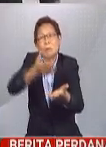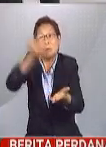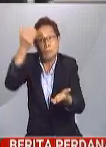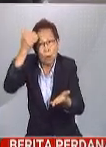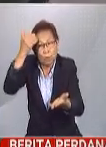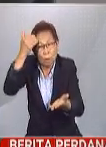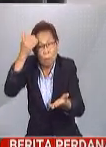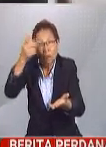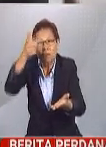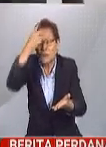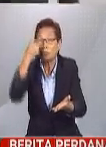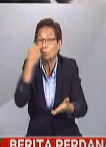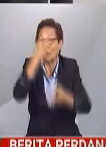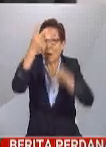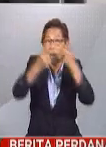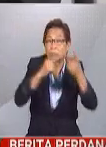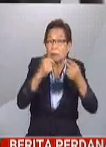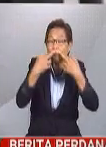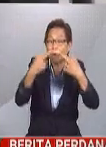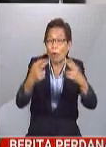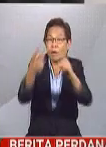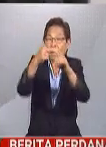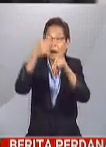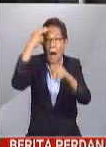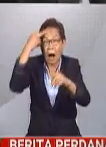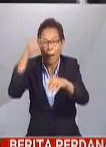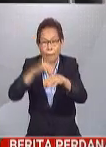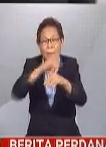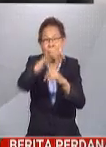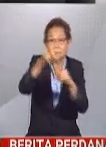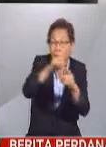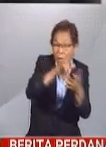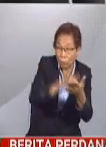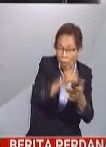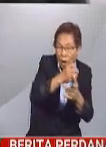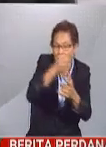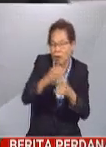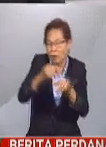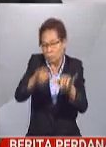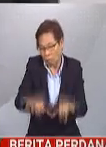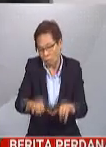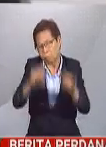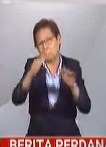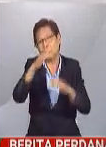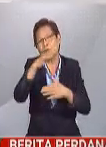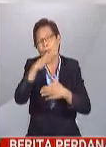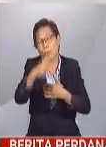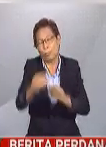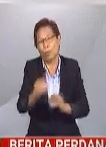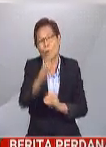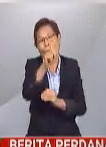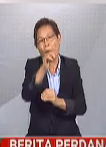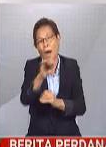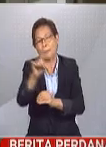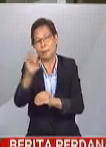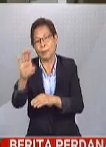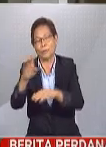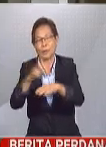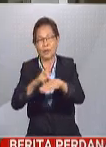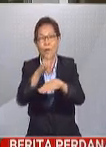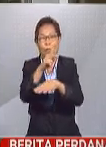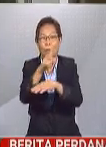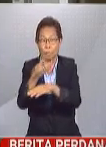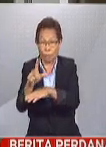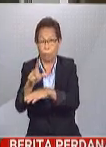Seri Najib membuat lawatan tidak rasmi ke Arab Saudi pada tarikh itu atau berada di ibu pejabat 1MDB di ibu